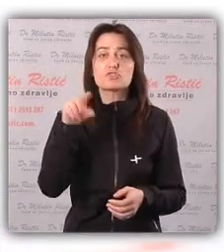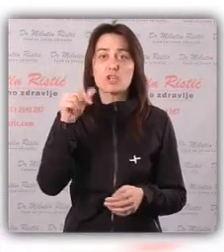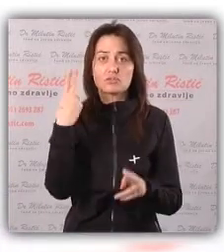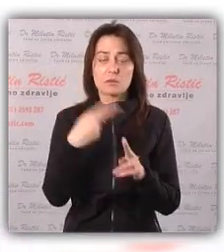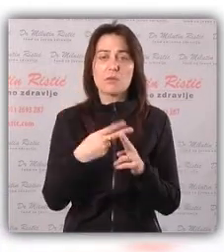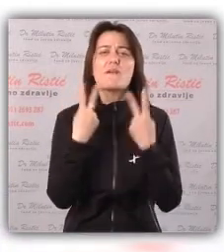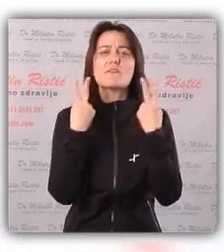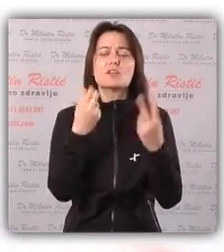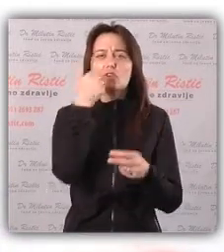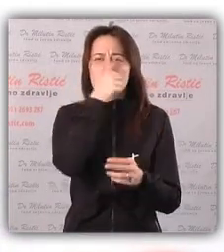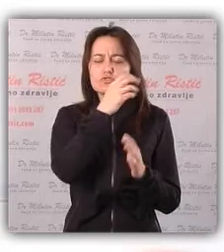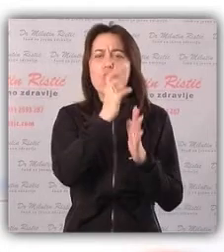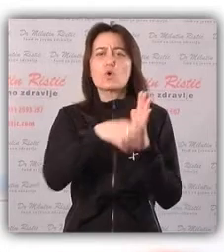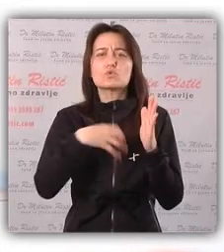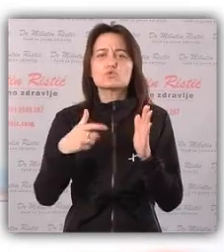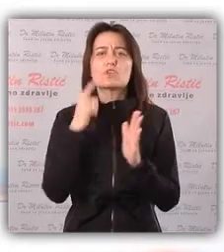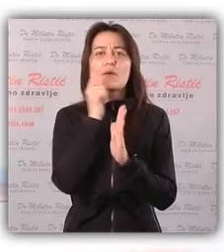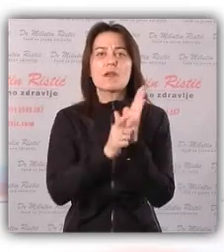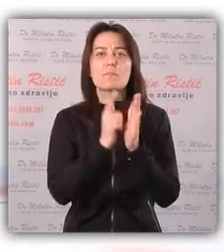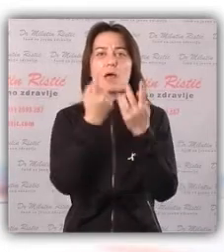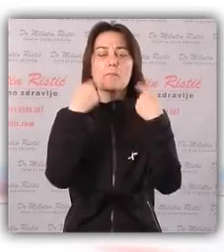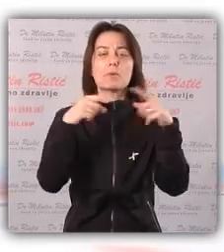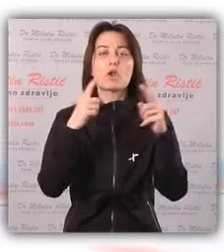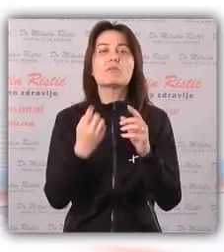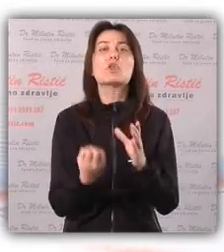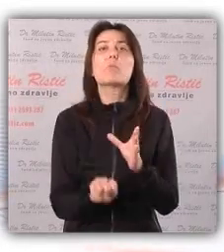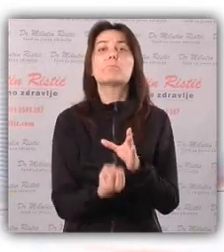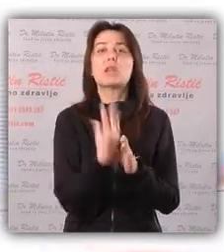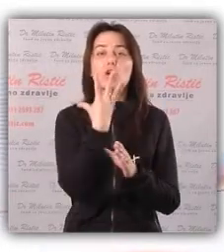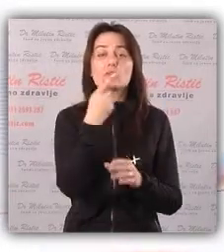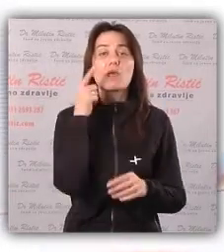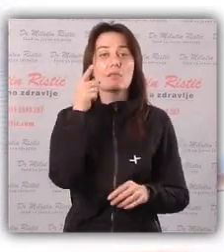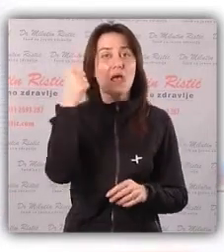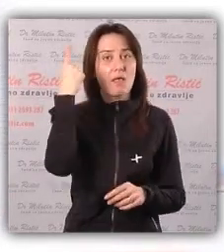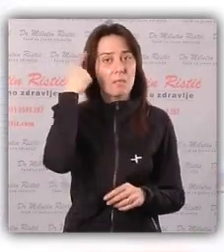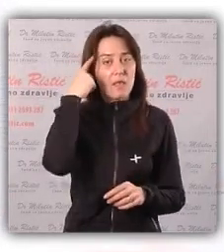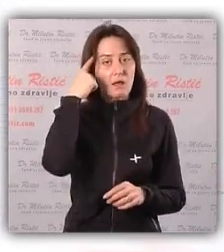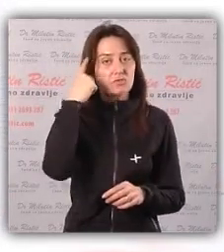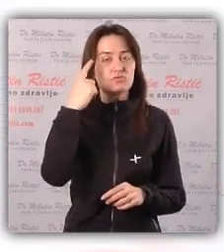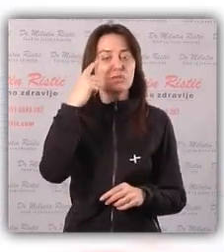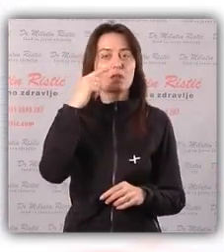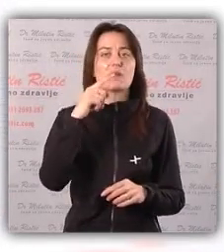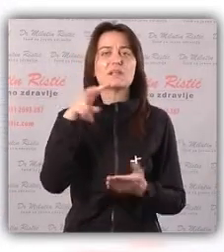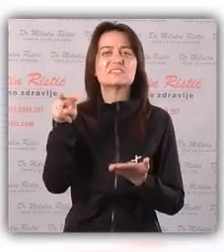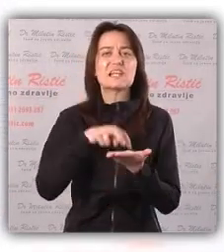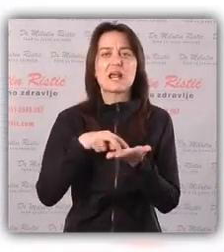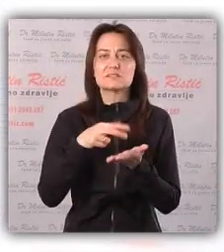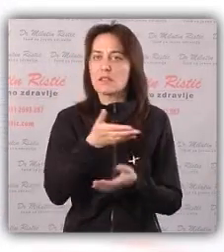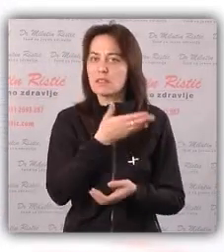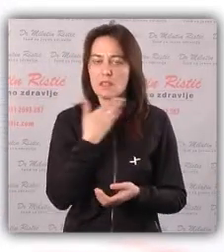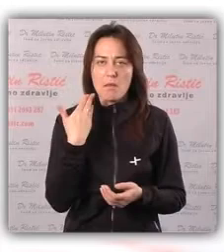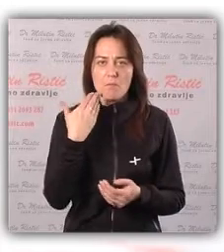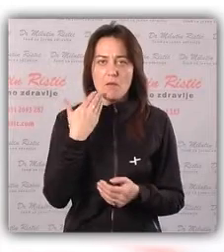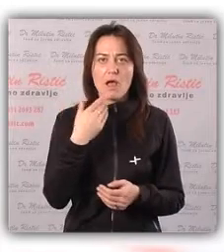nastanak šećerne bolesti i važno je da što duži vremenski period provedete u prirodi, jer na taj način